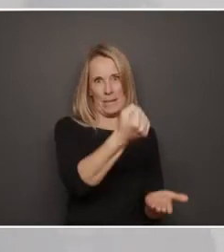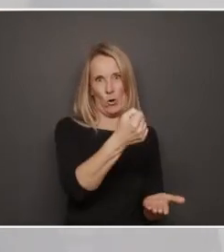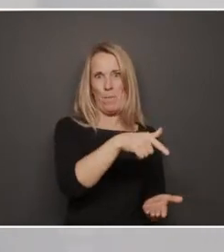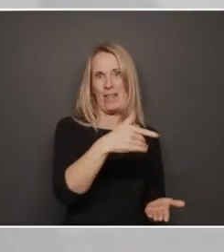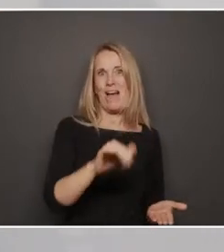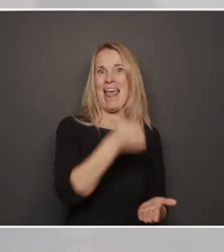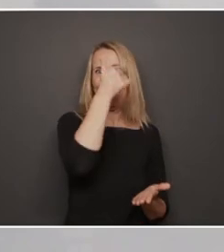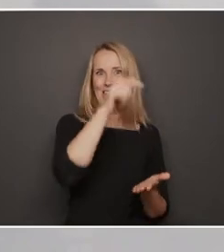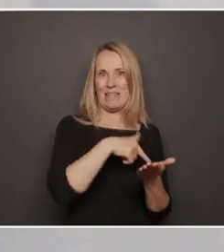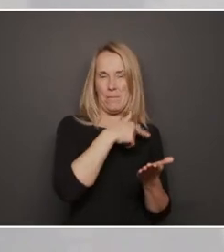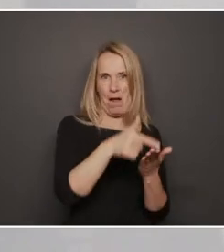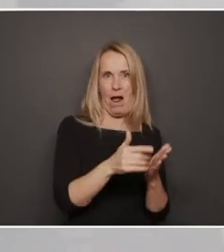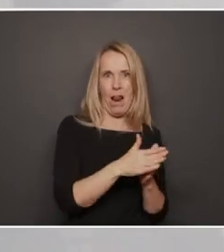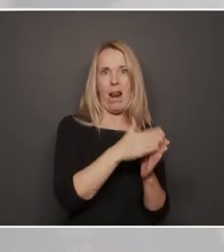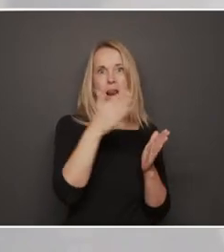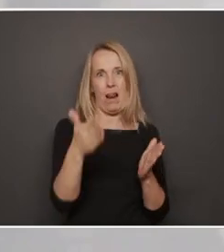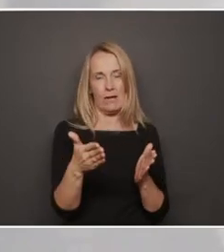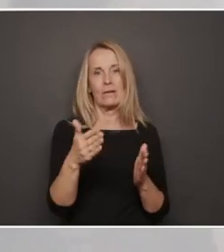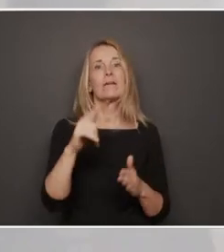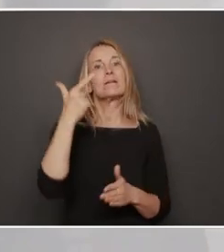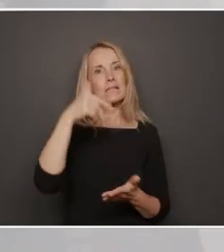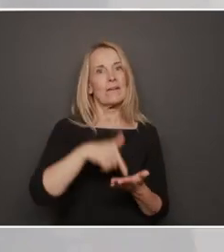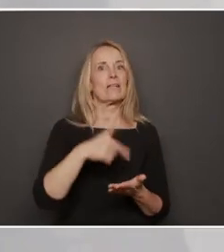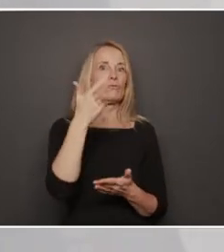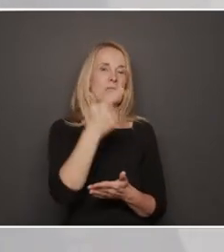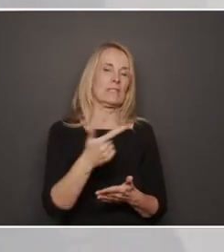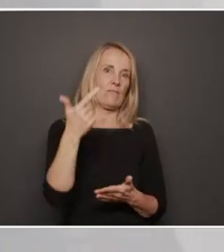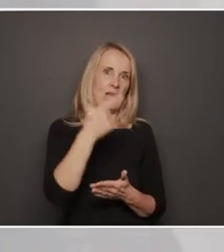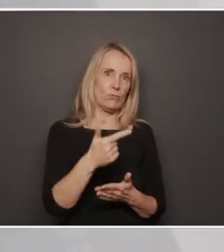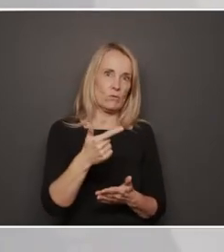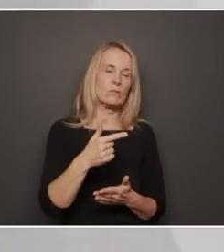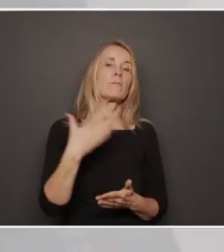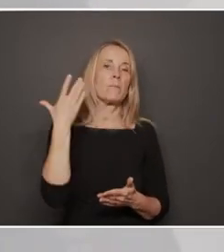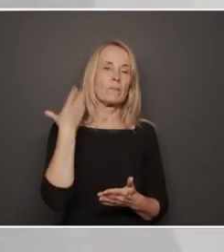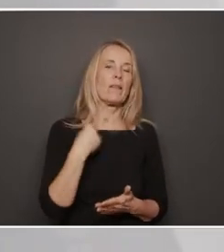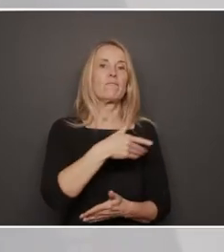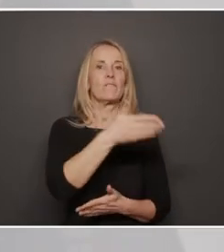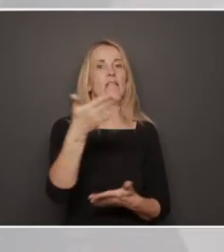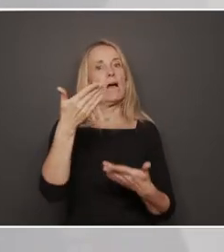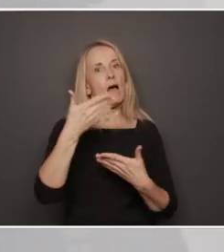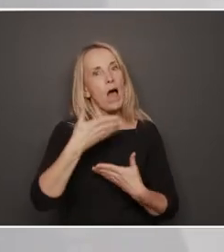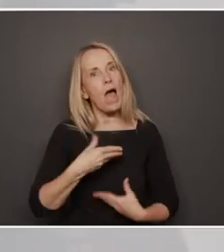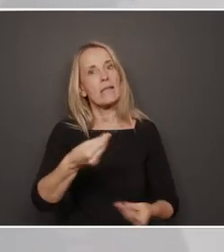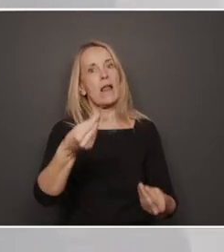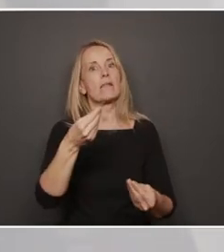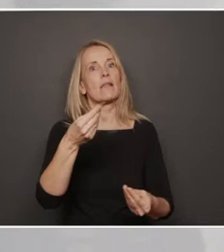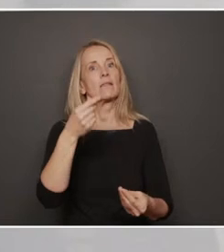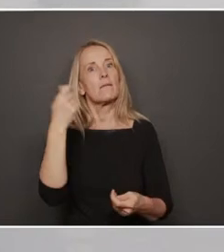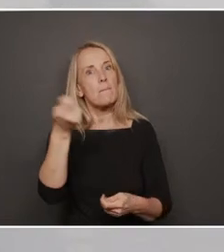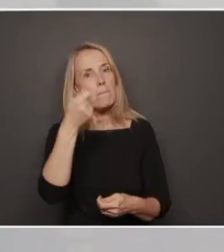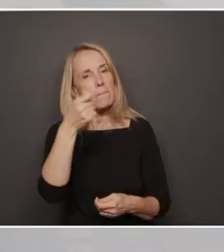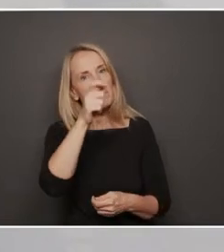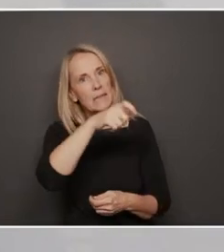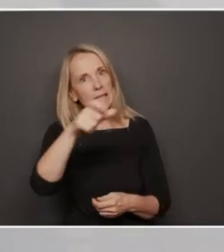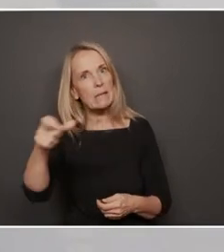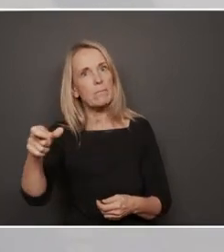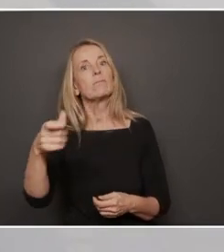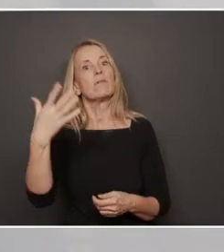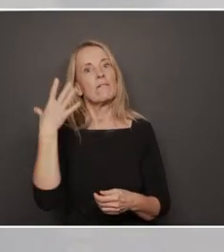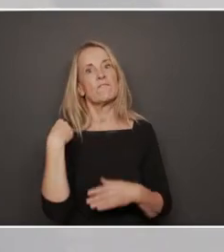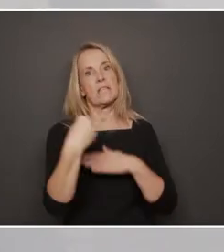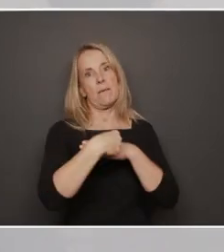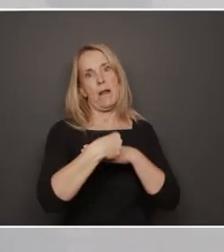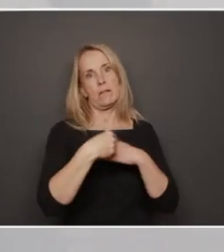erstmalig ausgezeichnet wurden, und 2022 laden wir wieder Betriebe ein, sich bei uns